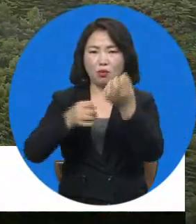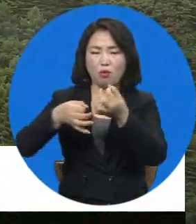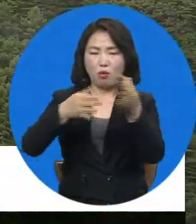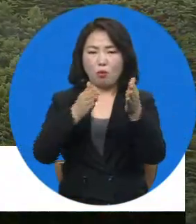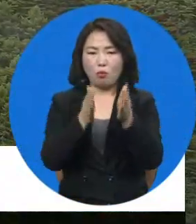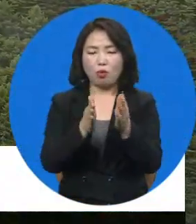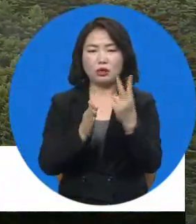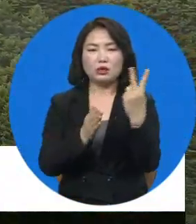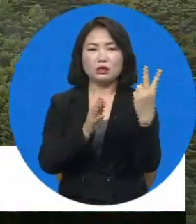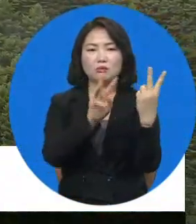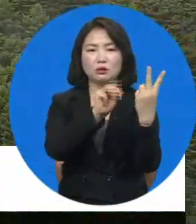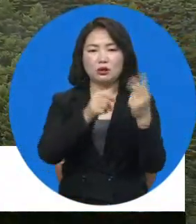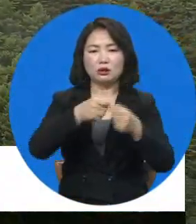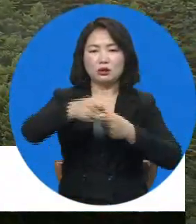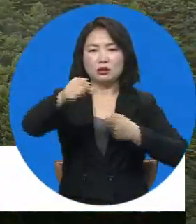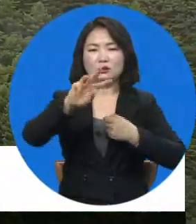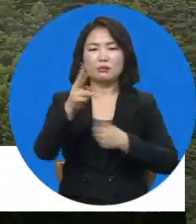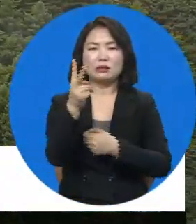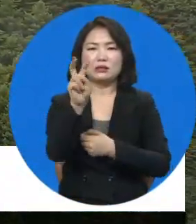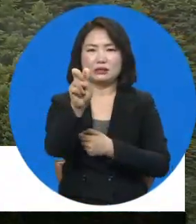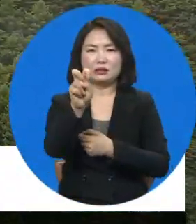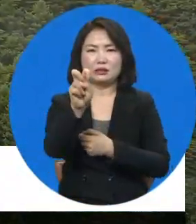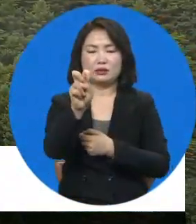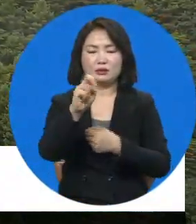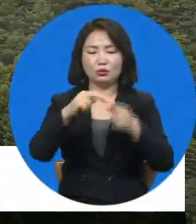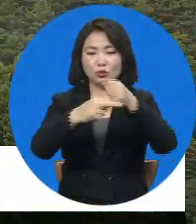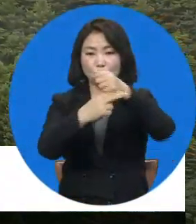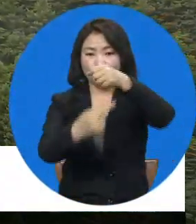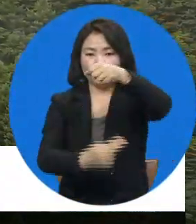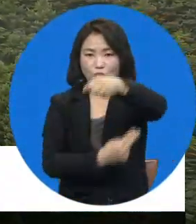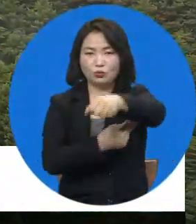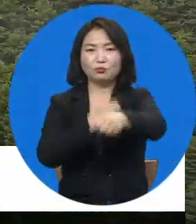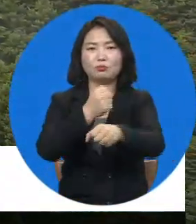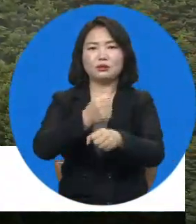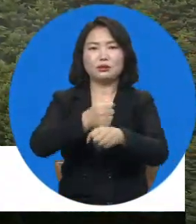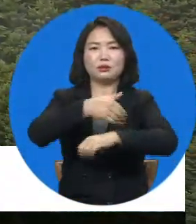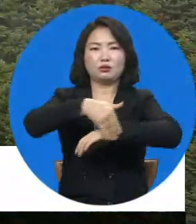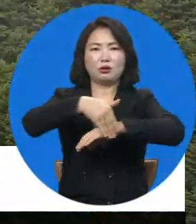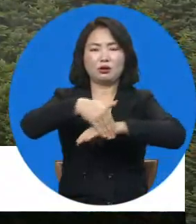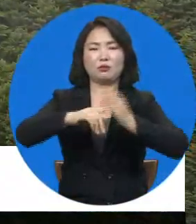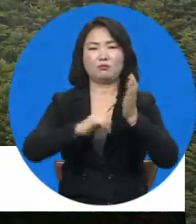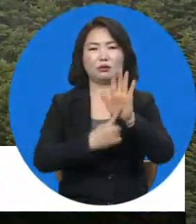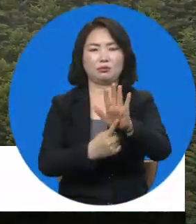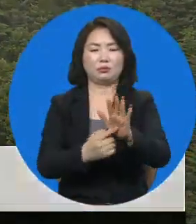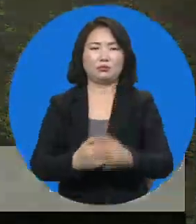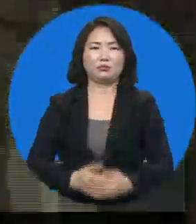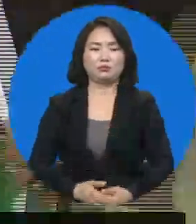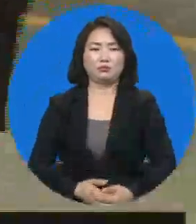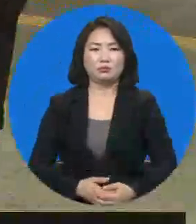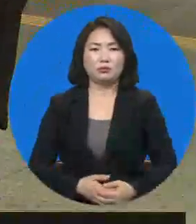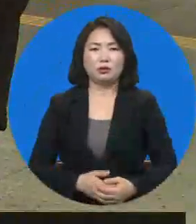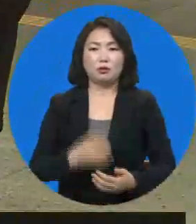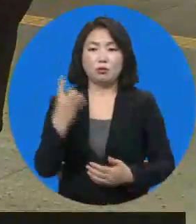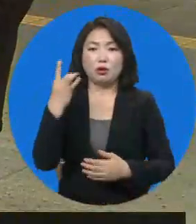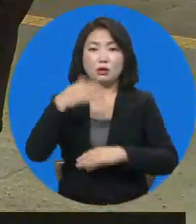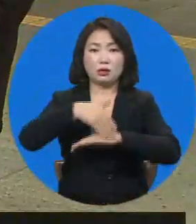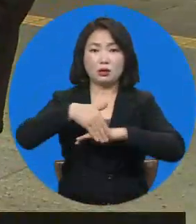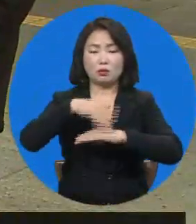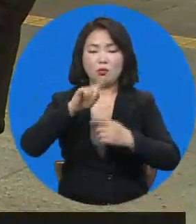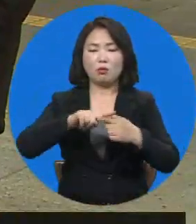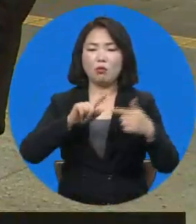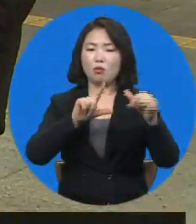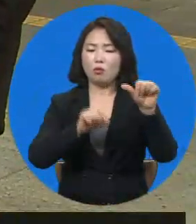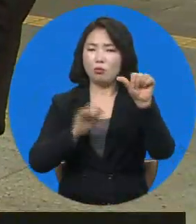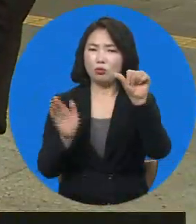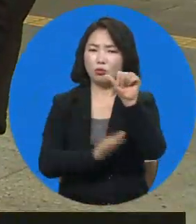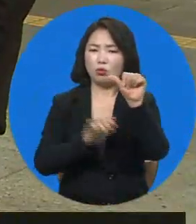2m 길이 320m 의 구름다리를 만들겠다는 계획을 발표했습니다 원래 계획으로는 이달부터